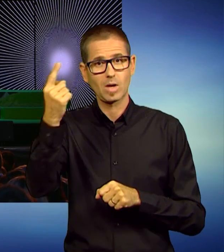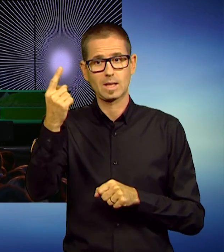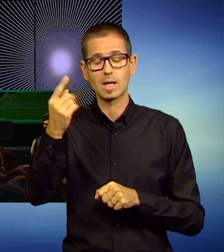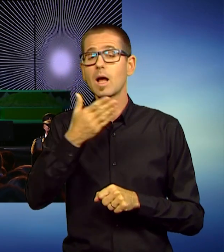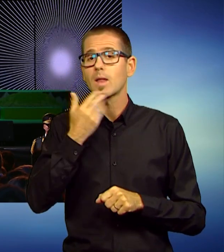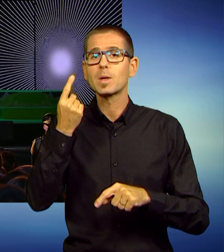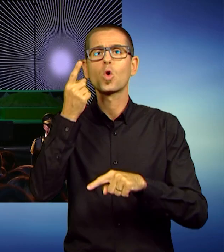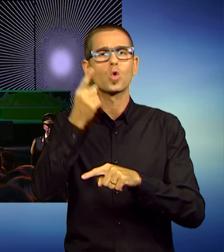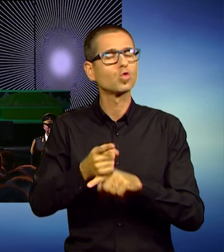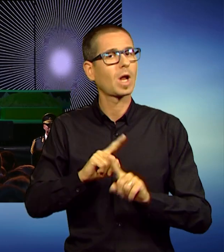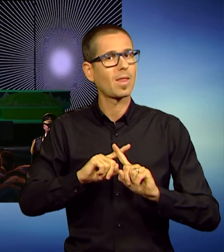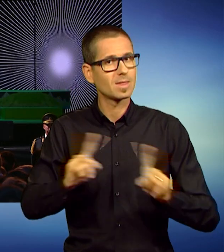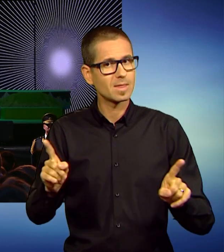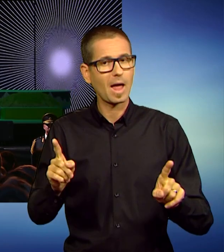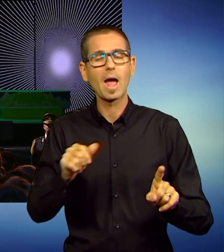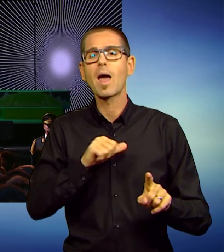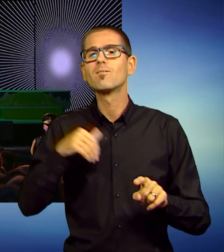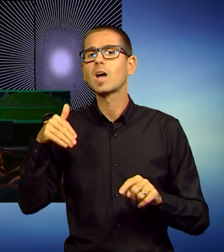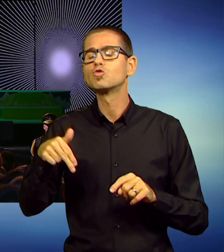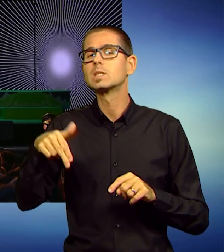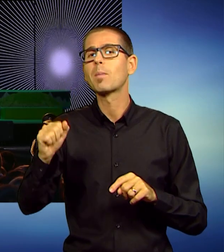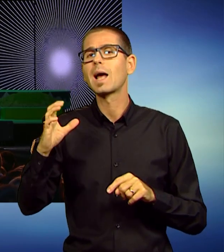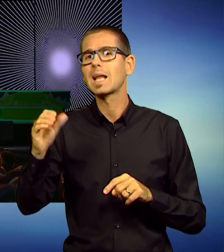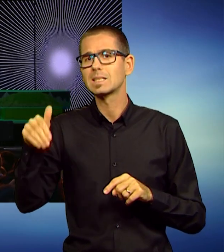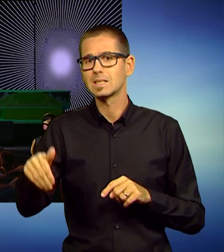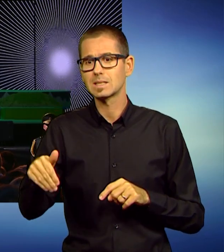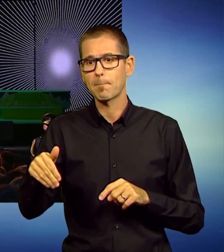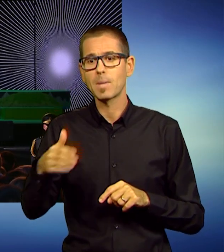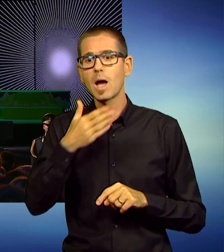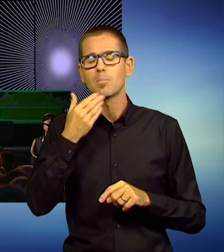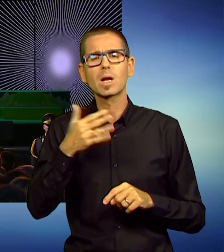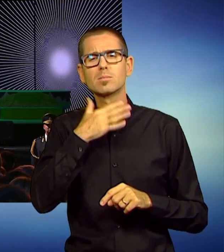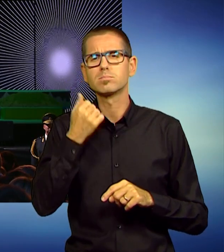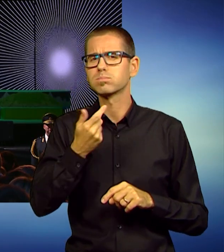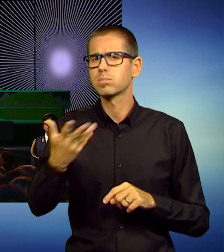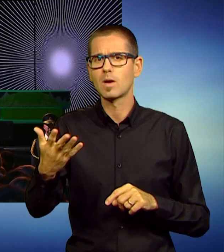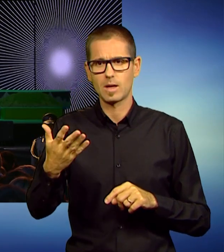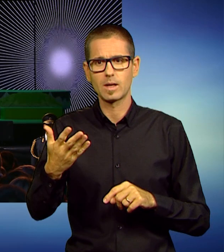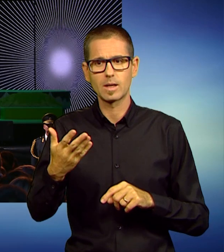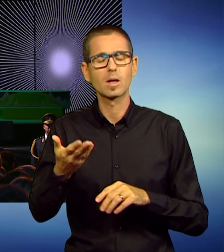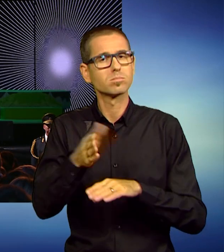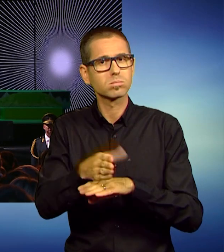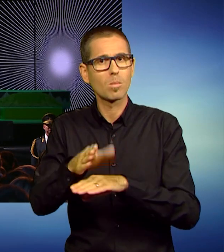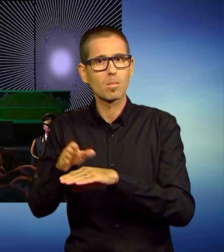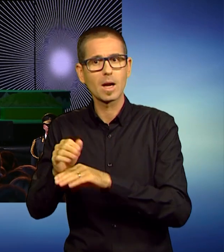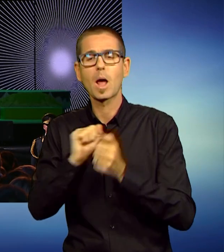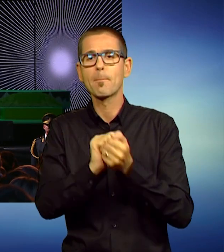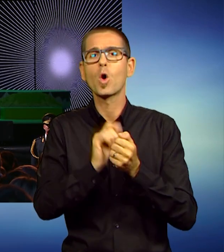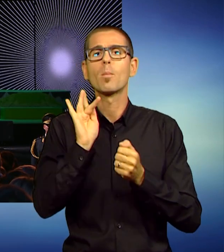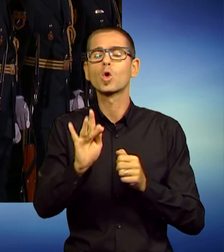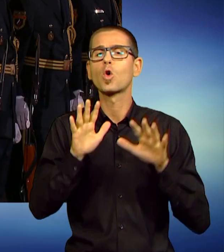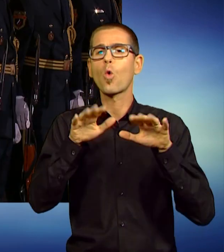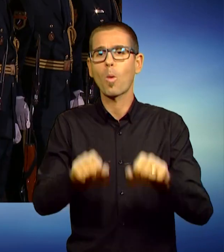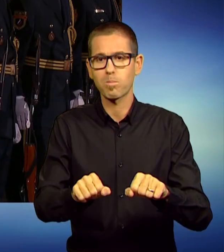brez odločnega ne fašizmu in nacizmu, brez preštevilnih življenj ugaslih v boju zoper okupatorski